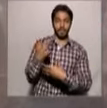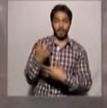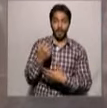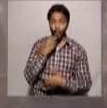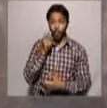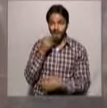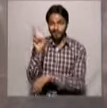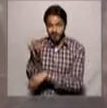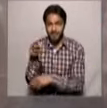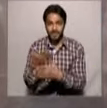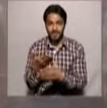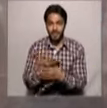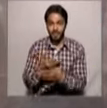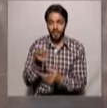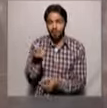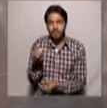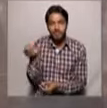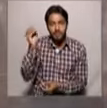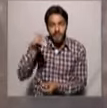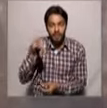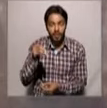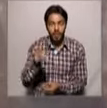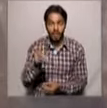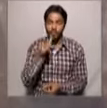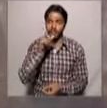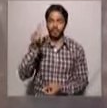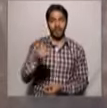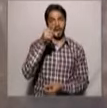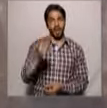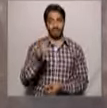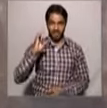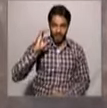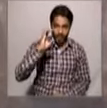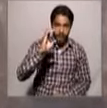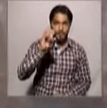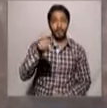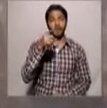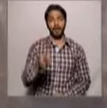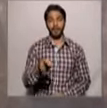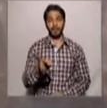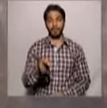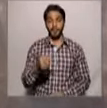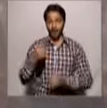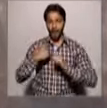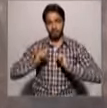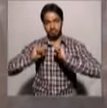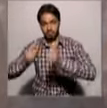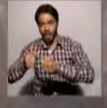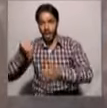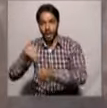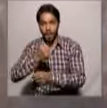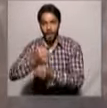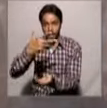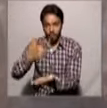ولا يجوز له أن يأخذ مالا إلا في مقابل عمل، وينبغي أن يكون العمل مقننا معروفا